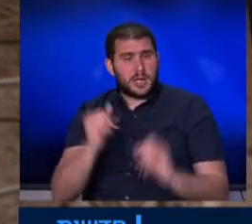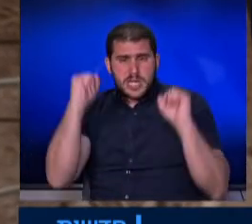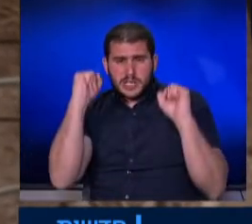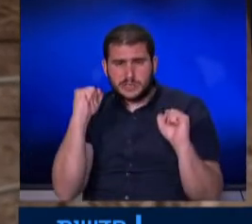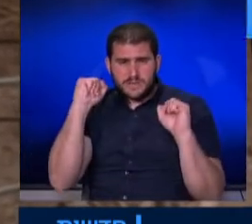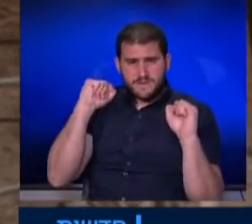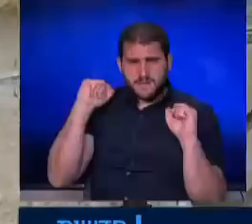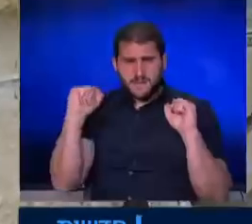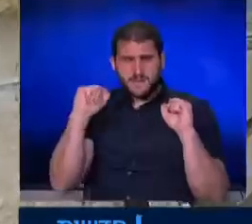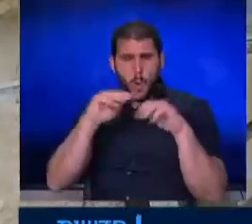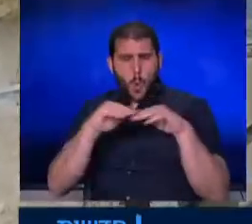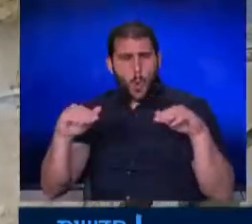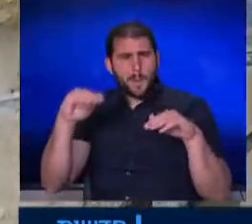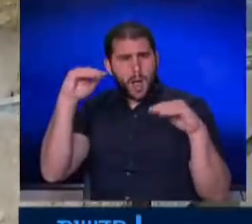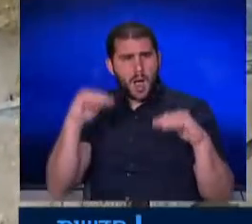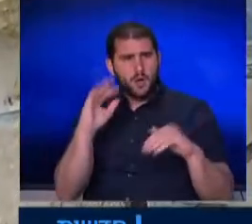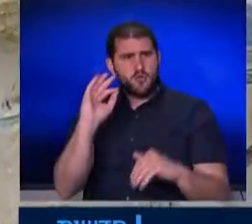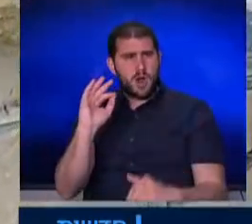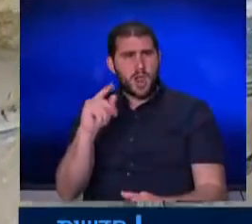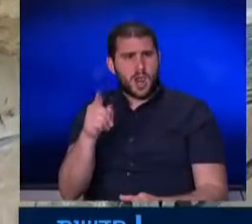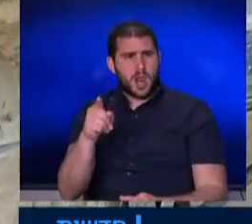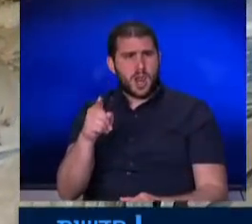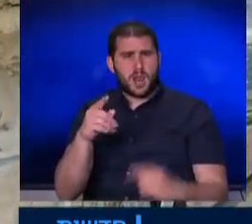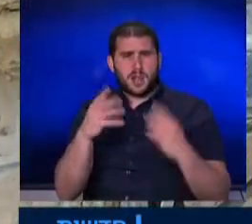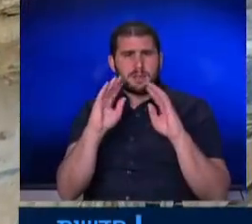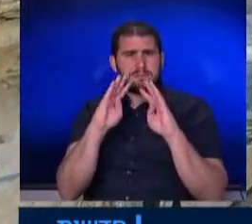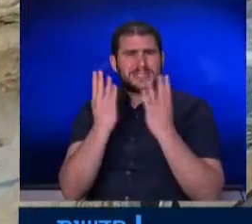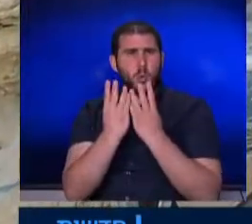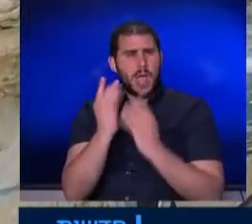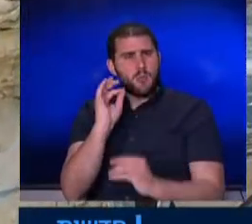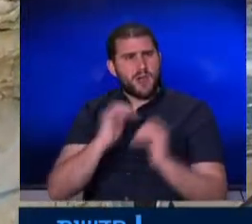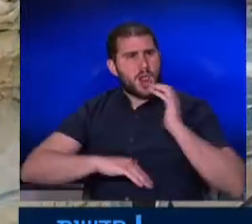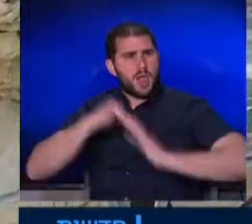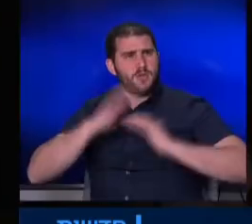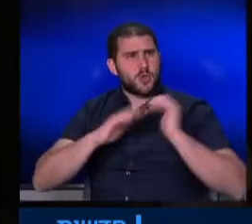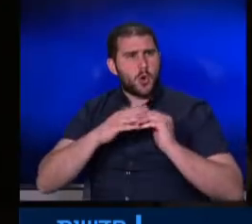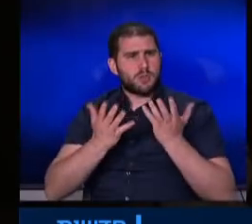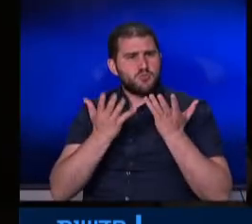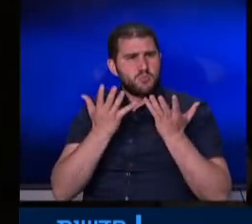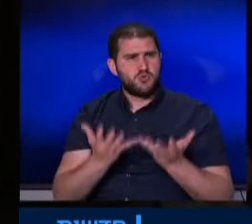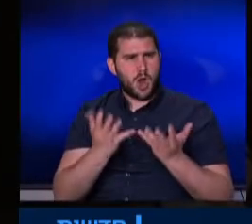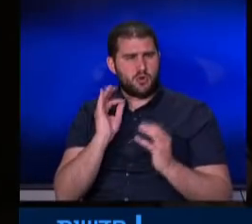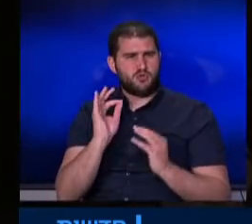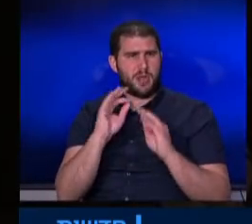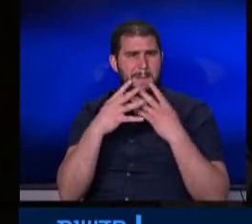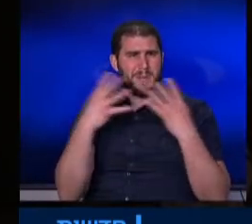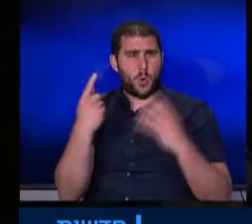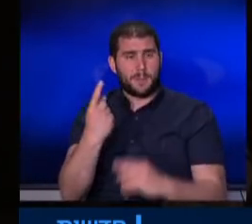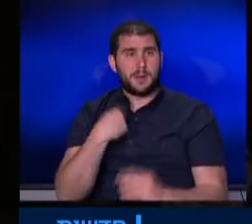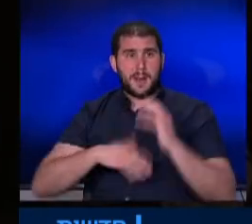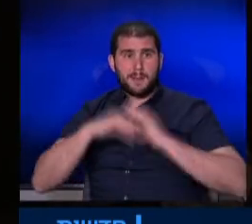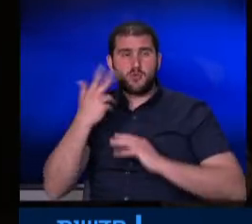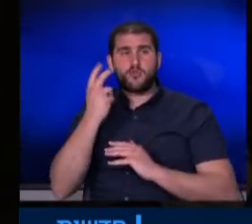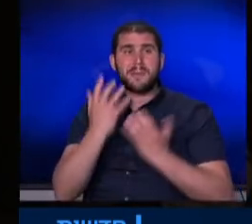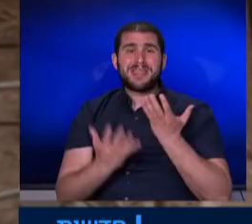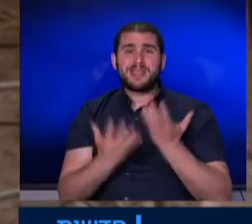את כל הקומה התחתונה של, של המצודה, בשביל לבנות את כל המשקל האדיר של הפיגום הזה. בנינו עם